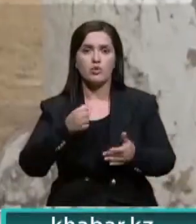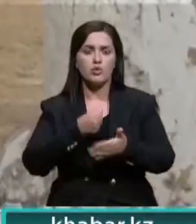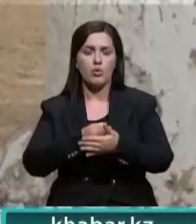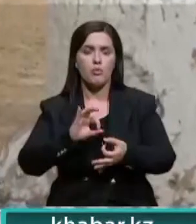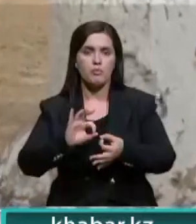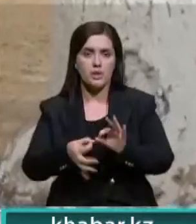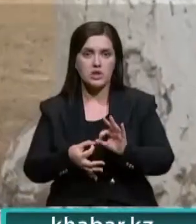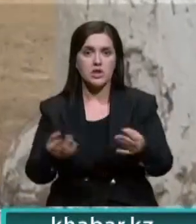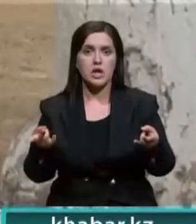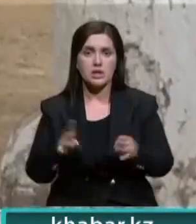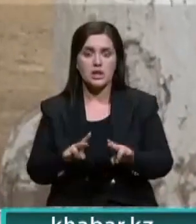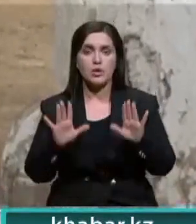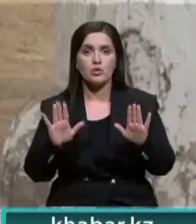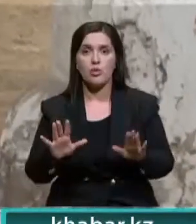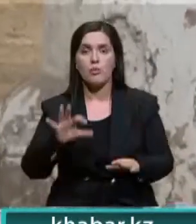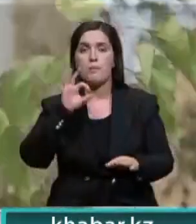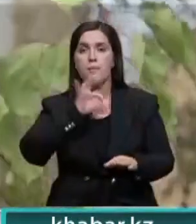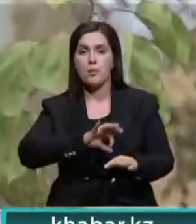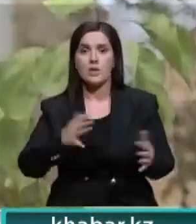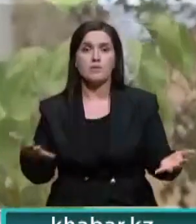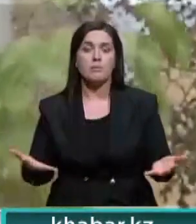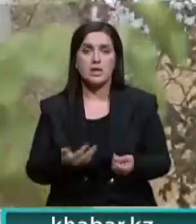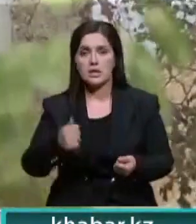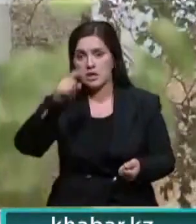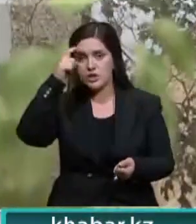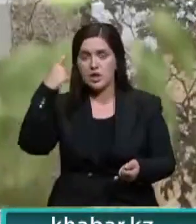мелочей. Осталось только пользоваться и спасать от жары